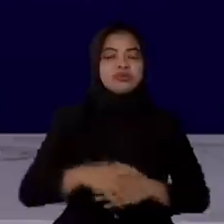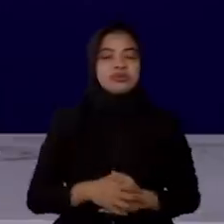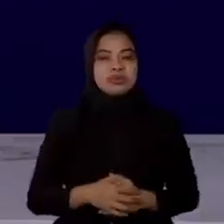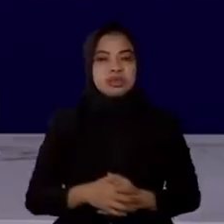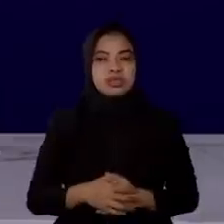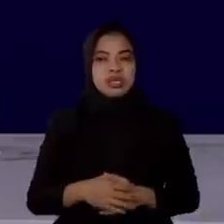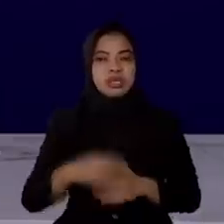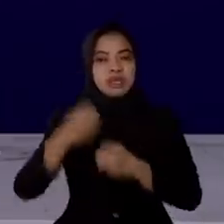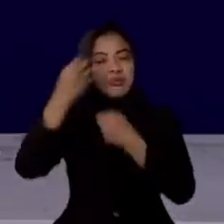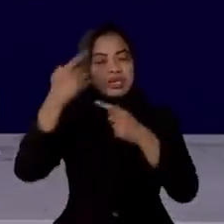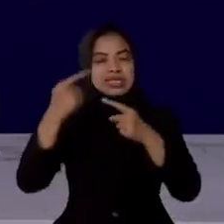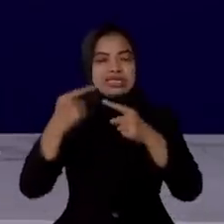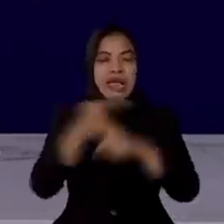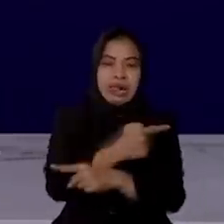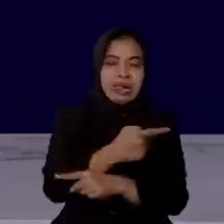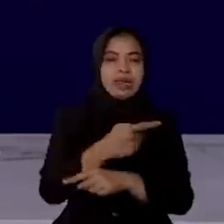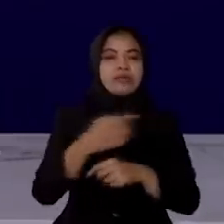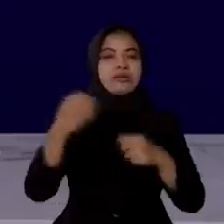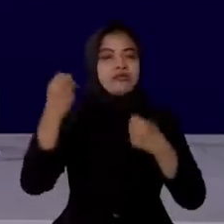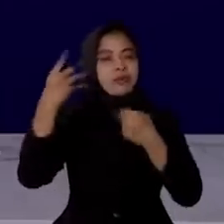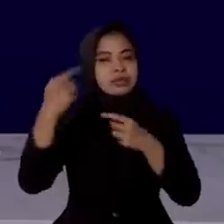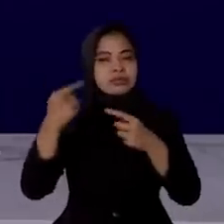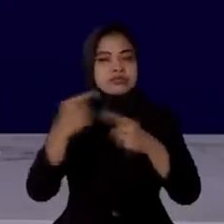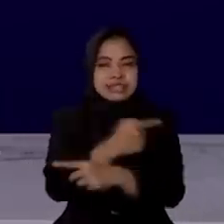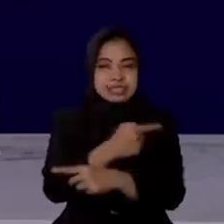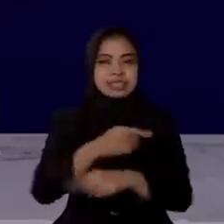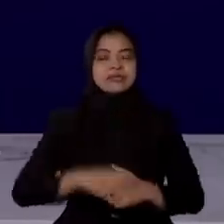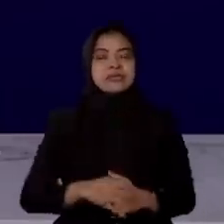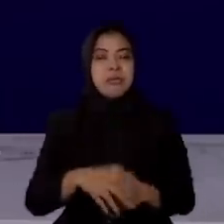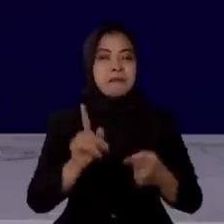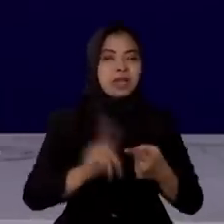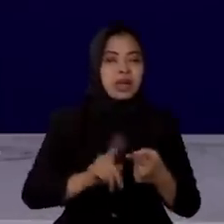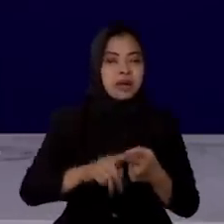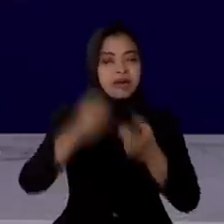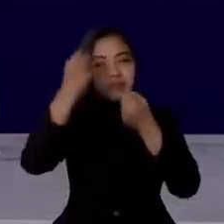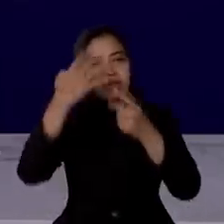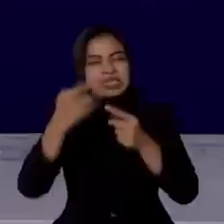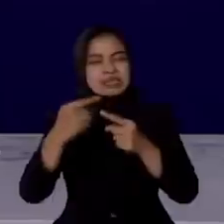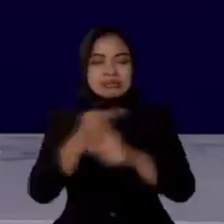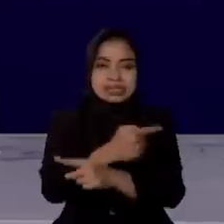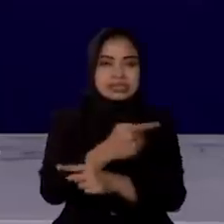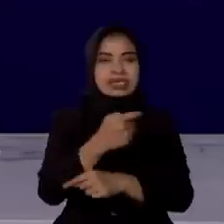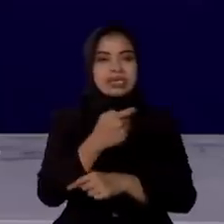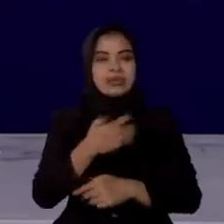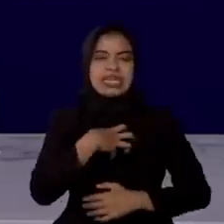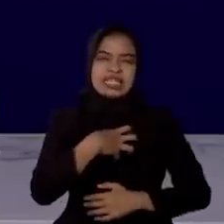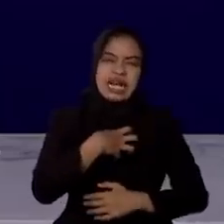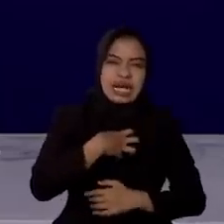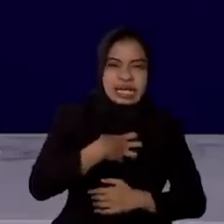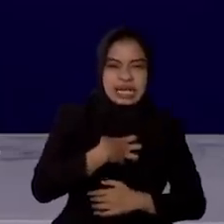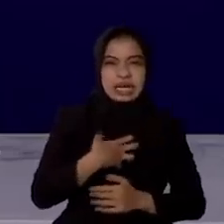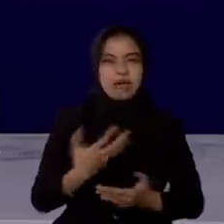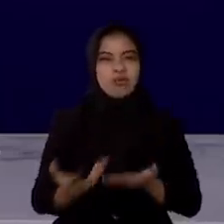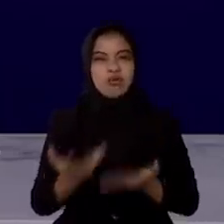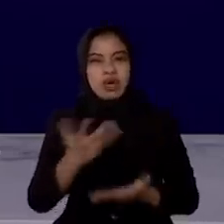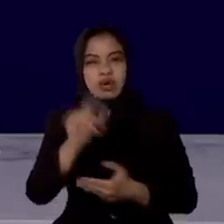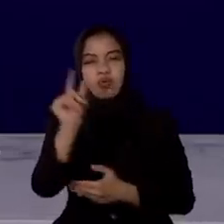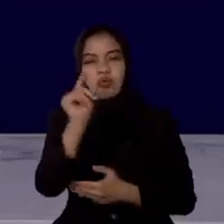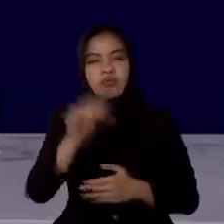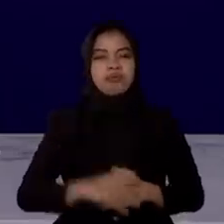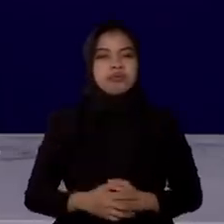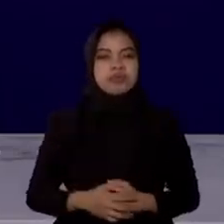Terdapat tiga bentuk misinformasi terkait COVID-19. Pertama adalah misinformasi terhadap keyakinan yang bersifat